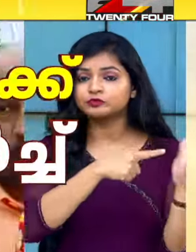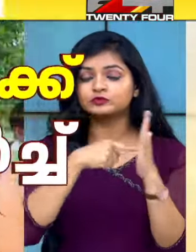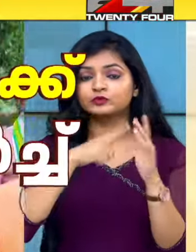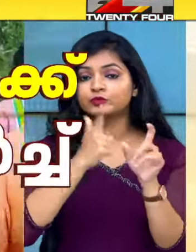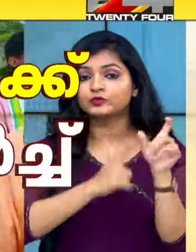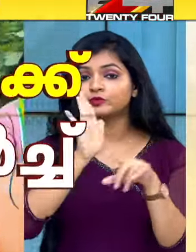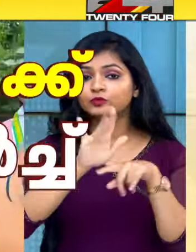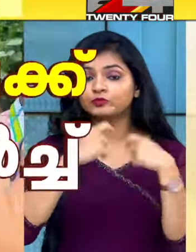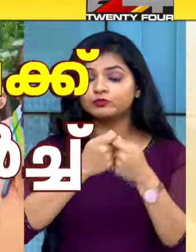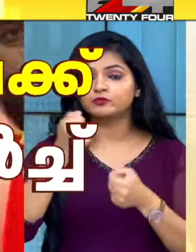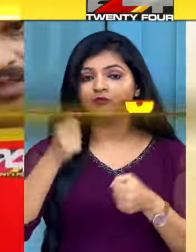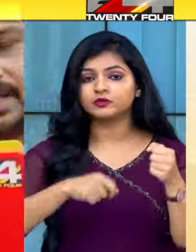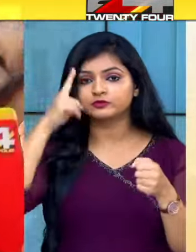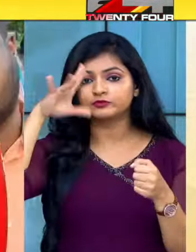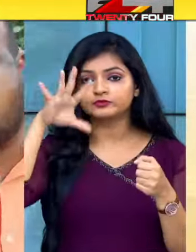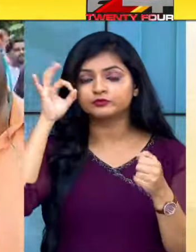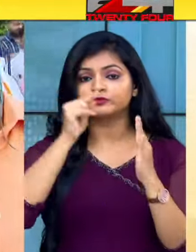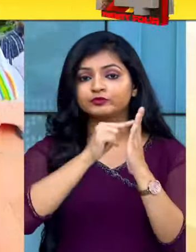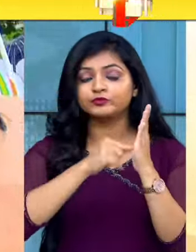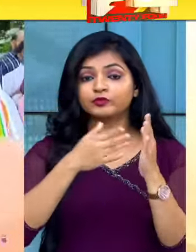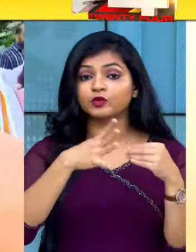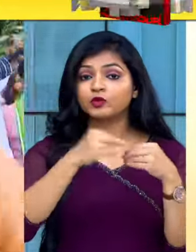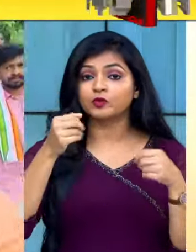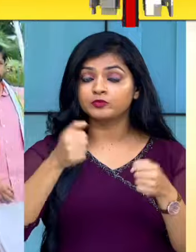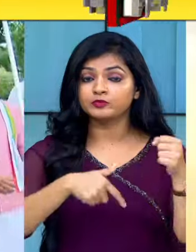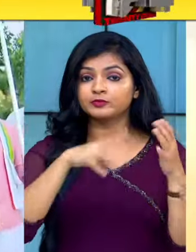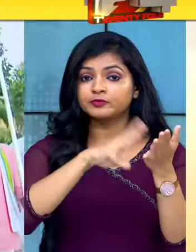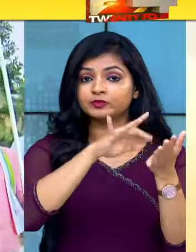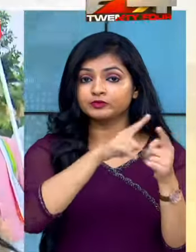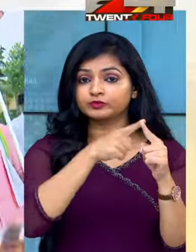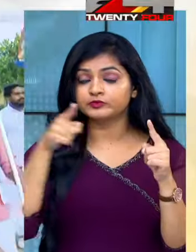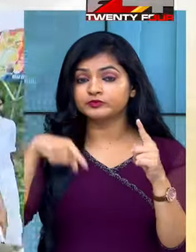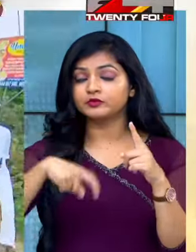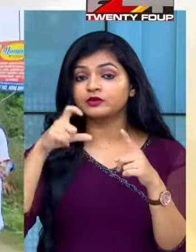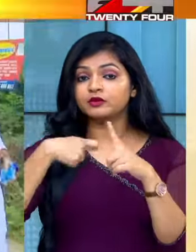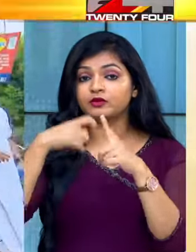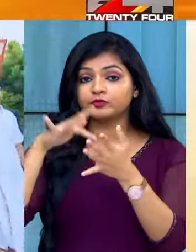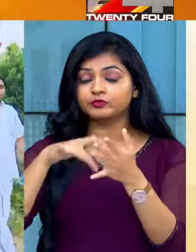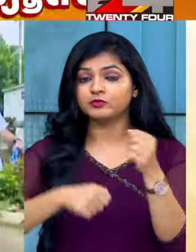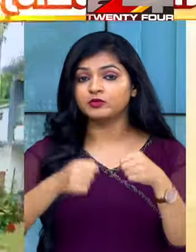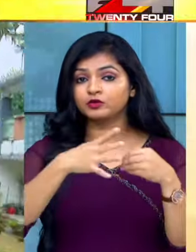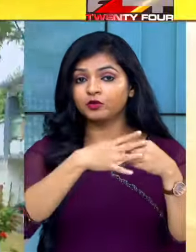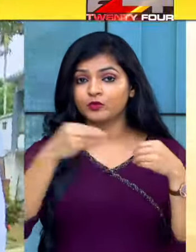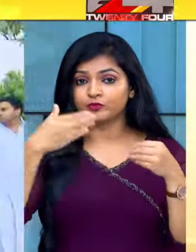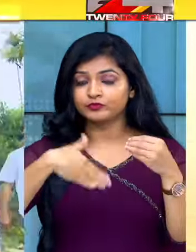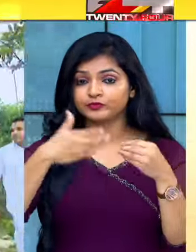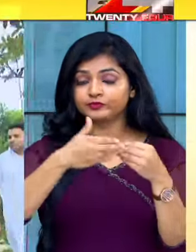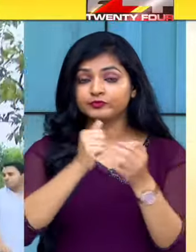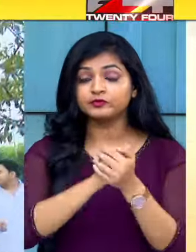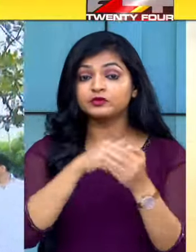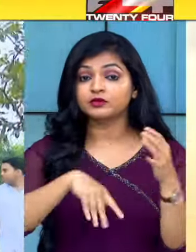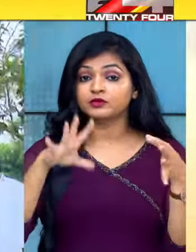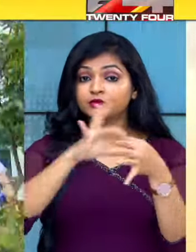യൂത്ത് കോൺഗ്രസ് മാർച്ച് നടത്താൻ വേണ്ടി തീരുമാനിച്ചിട്ടുള്ളത്. ലോങ് മാർച്ചാണ്, മേപ്പാടിയിൽ നിന്ന് കൽപ്പറ്റ വരെ നീണ്ടു നിൽക്കുന്ന മാർച്ചാണ് ഇത്. ഇതിൻ്റെ തുടർച്ചയായി വിവിധ